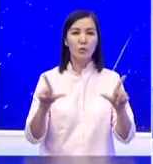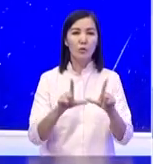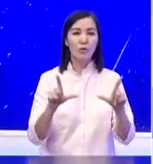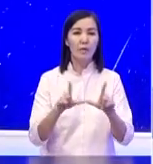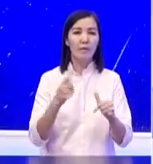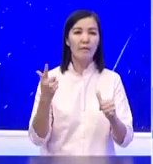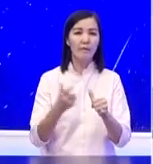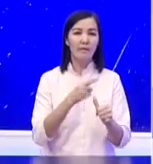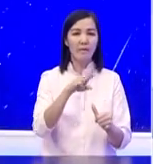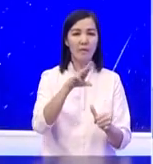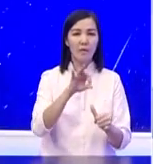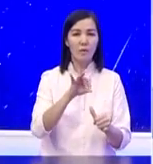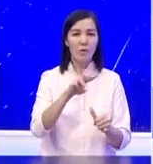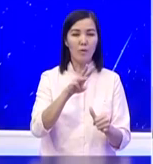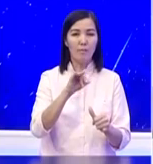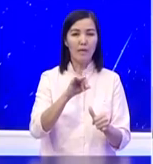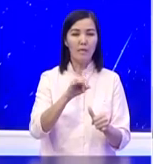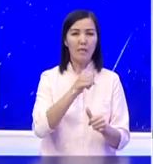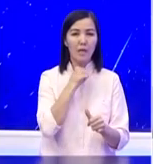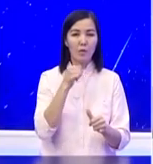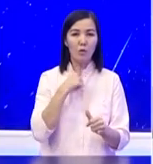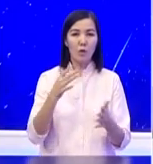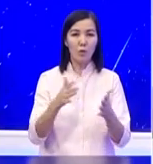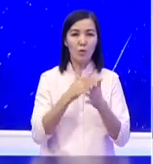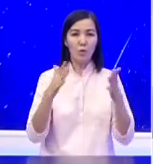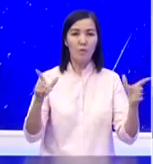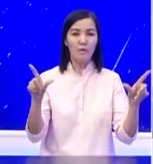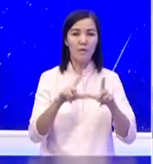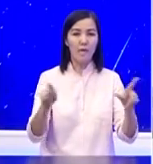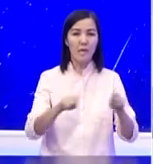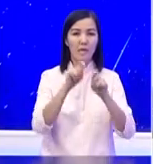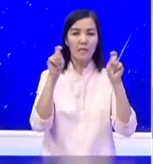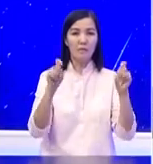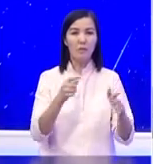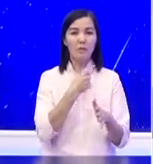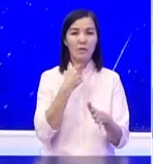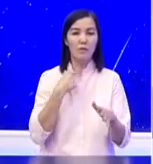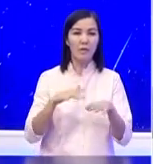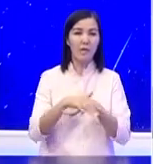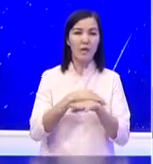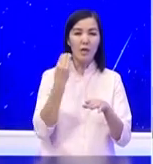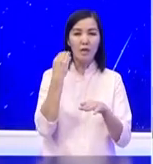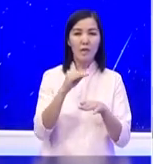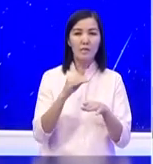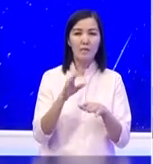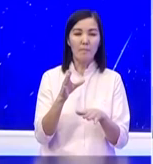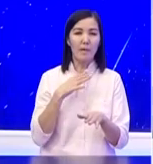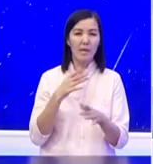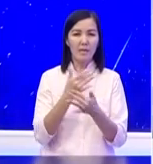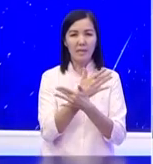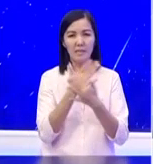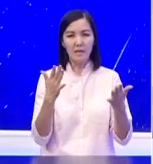Тоймарт Талдыкургане. Новый большой современный супермаркет распахнул двери для талдыкурганцев. Качественная продукция, богатый